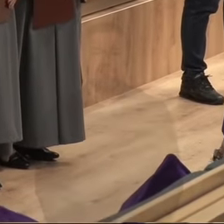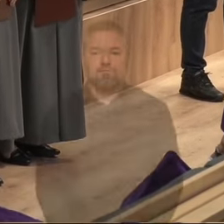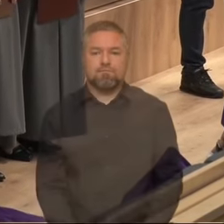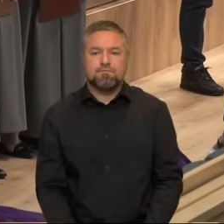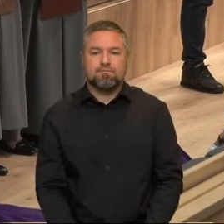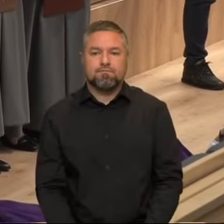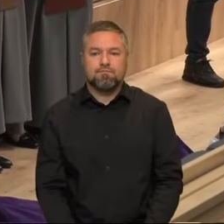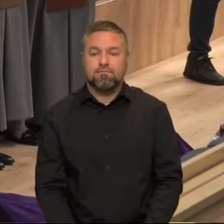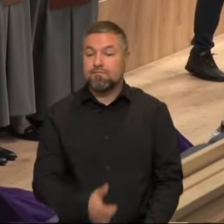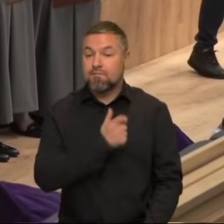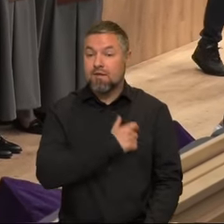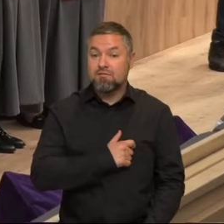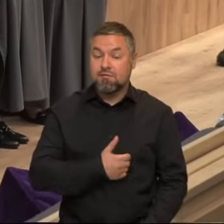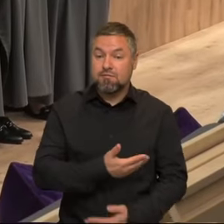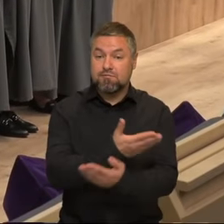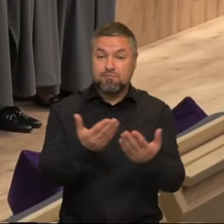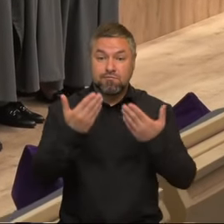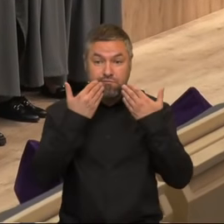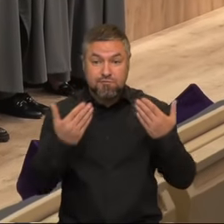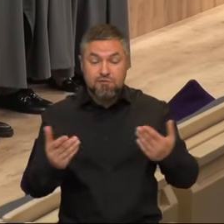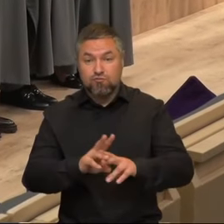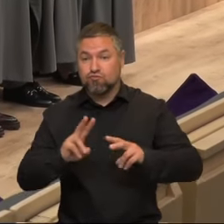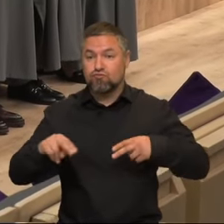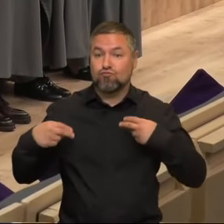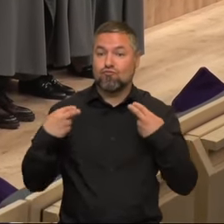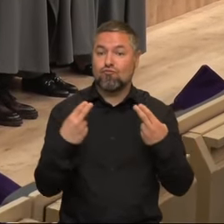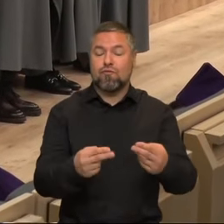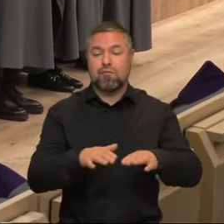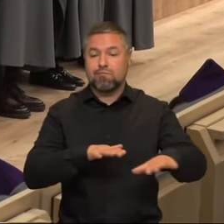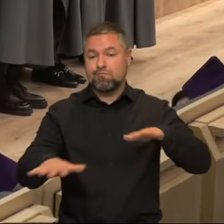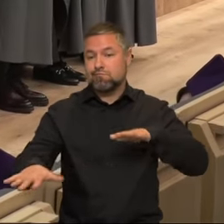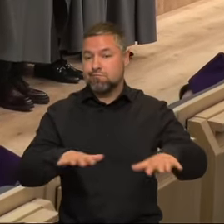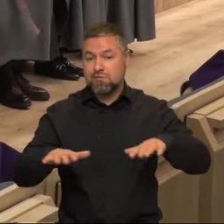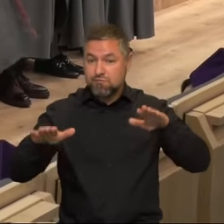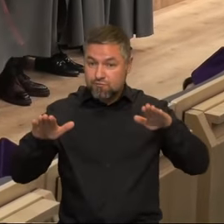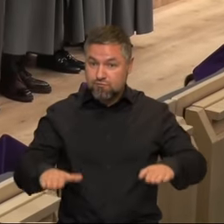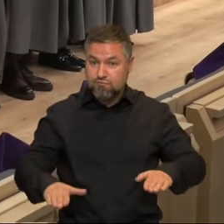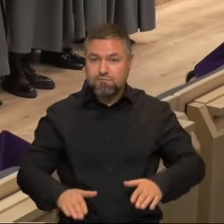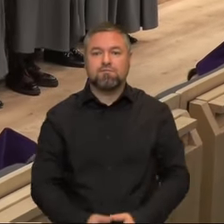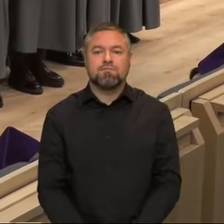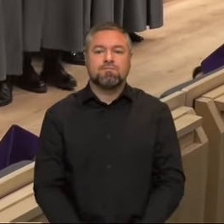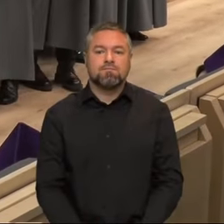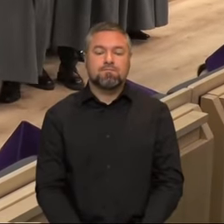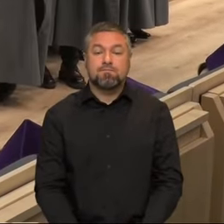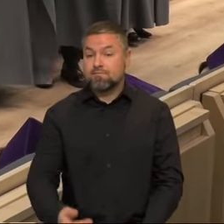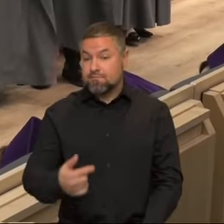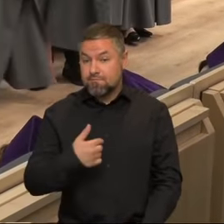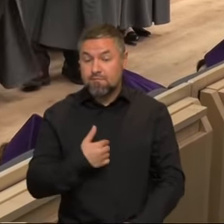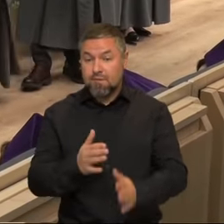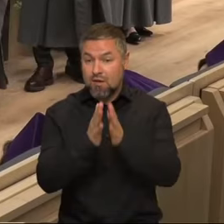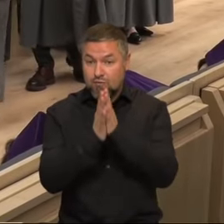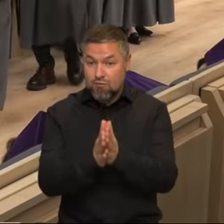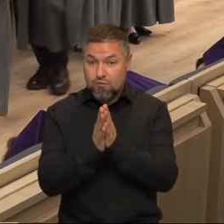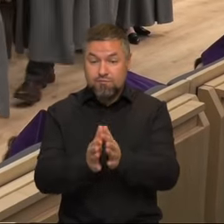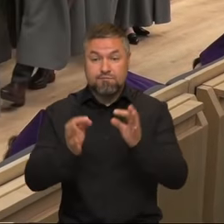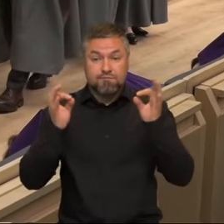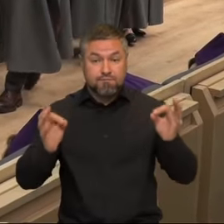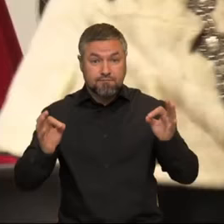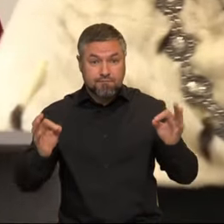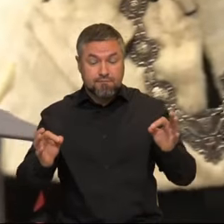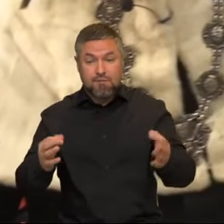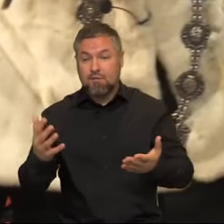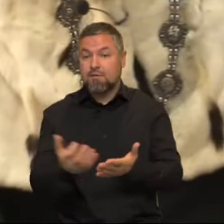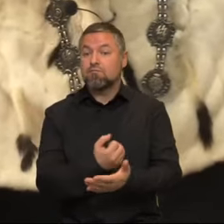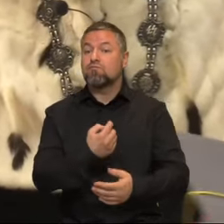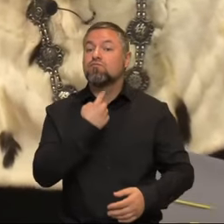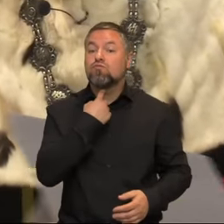Serdecznie Państwu dziękuję. Możecie Państwo wrócić na miejsca. A ja poproszę teraz o